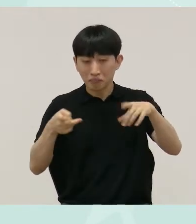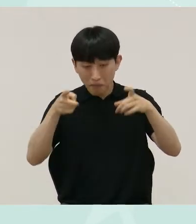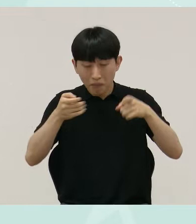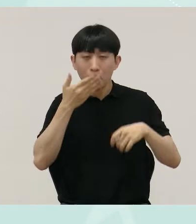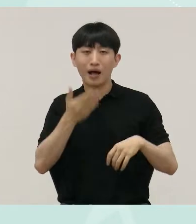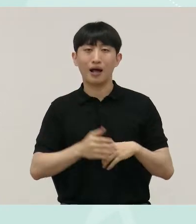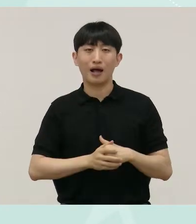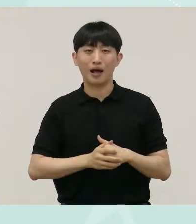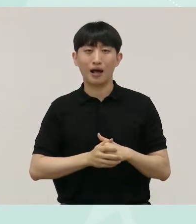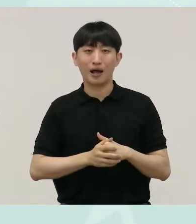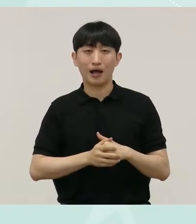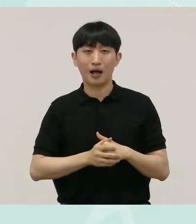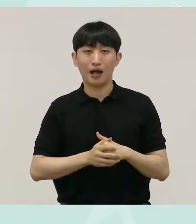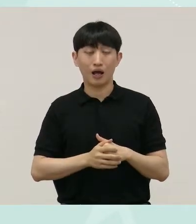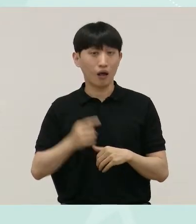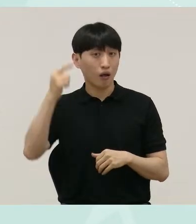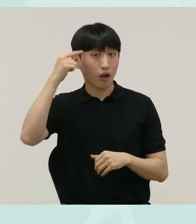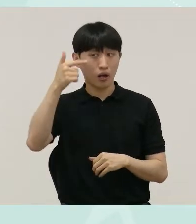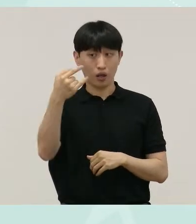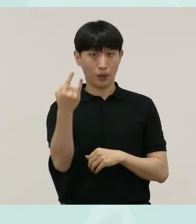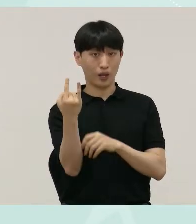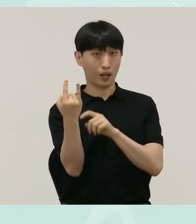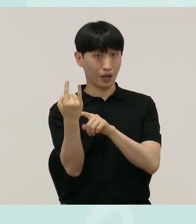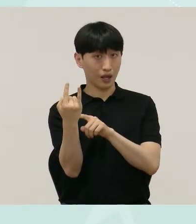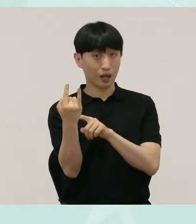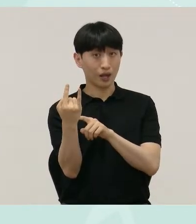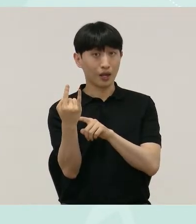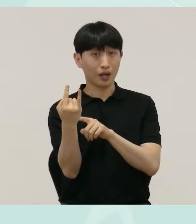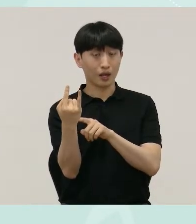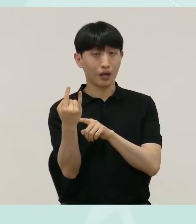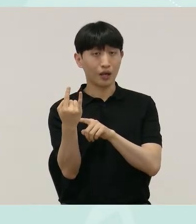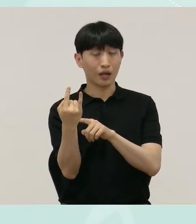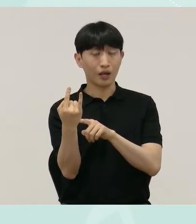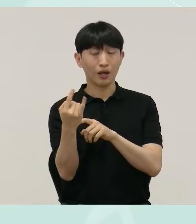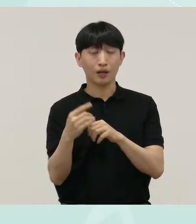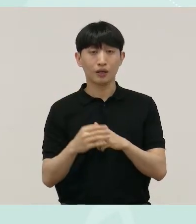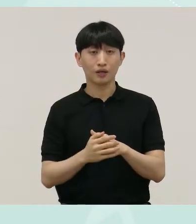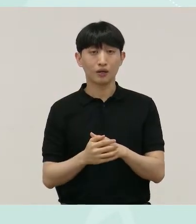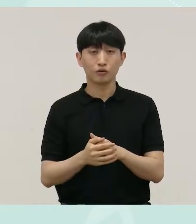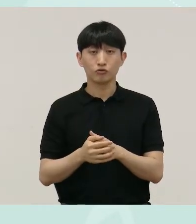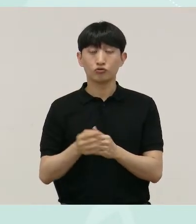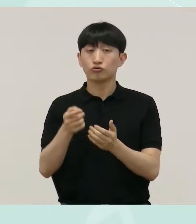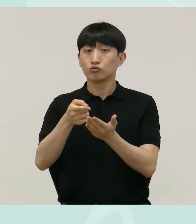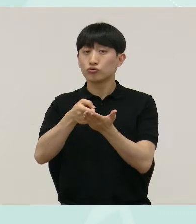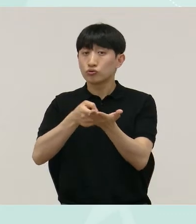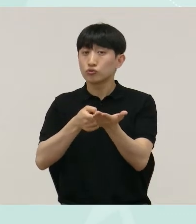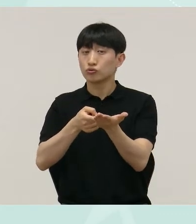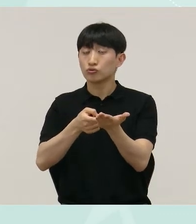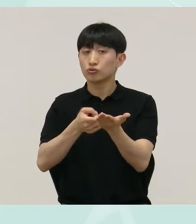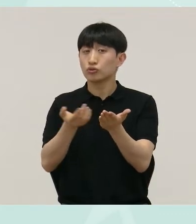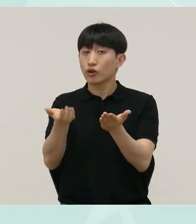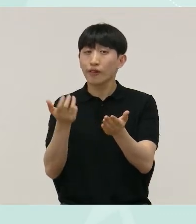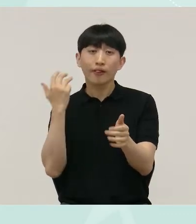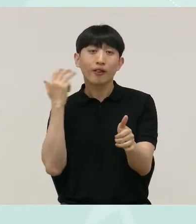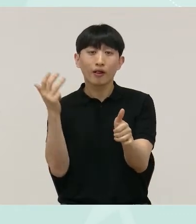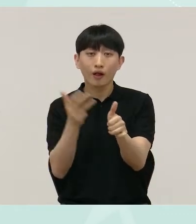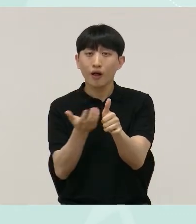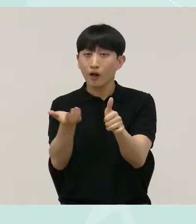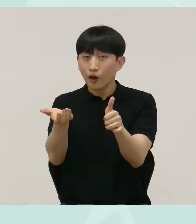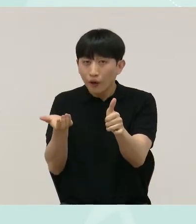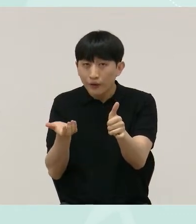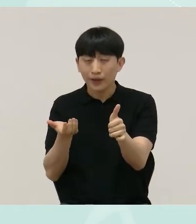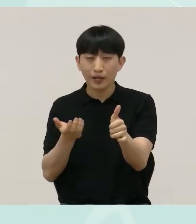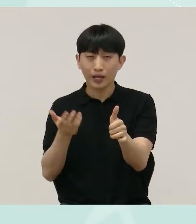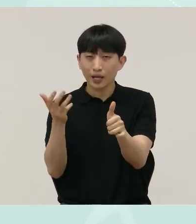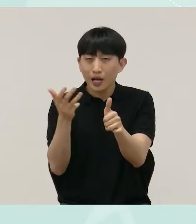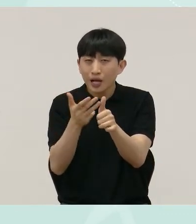가능하고요. 심지어 뇌 쪽도 그 수술 전에 이렇게 인공화호 수술을 할 내부 장치 위치를 잘 조정을 하게